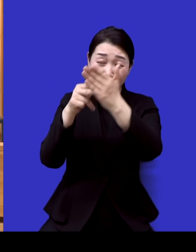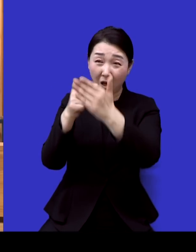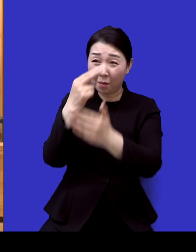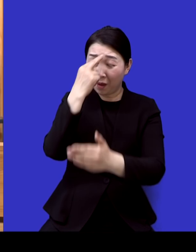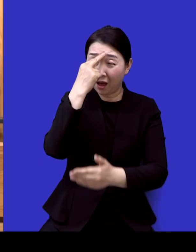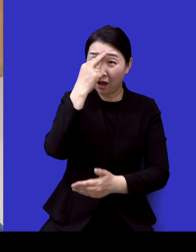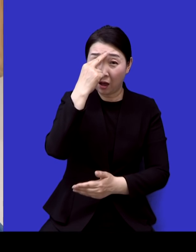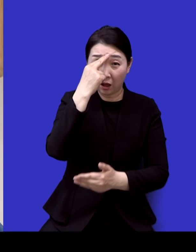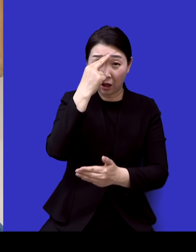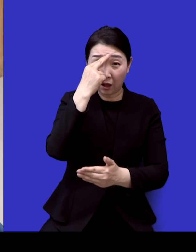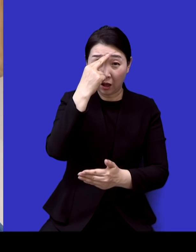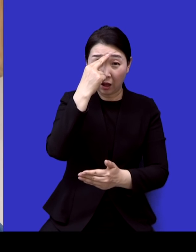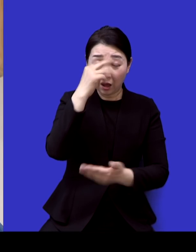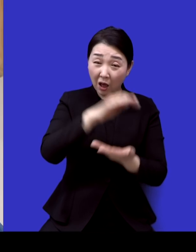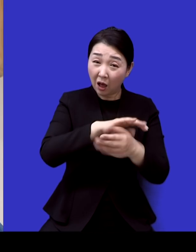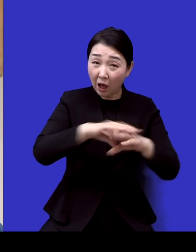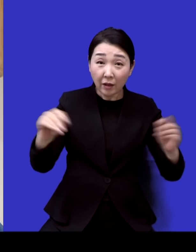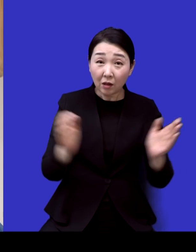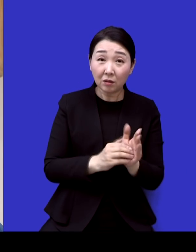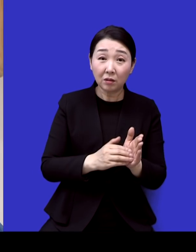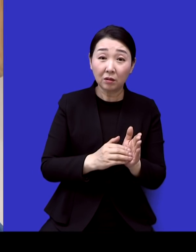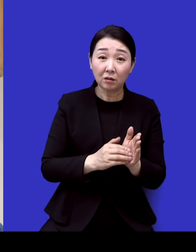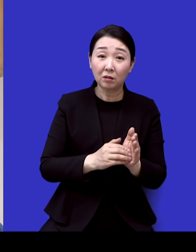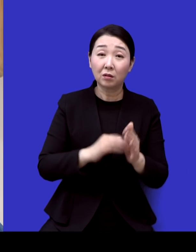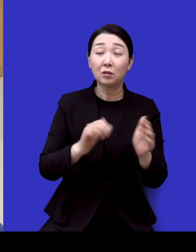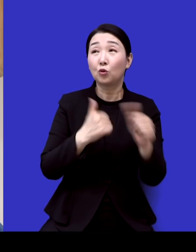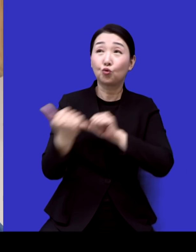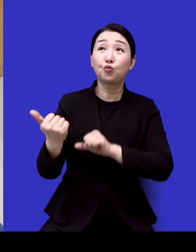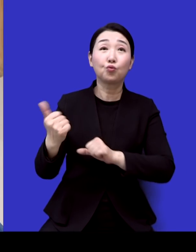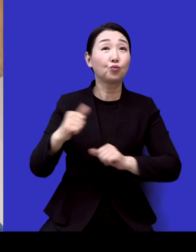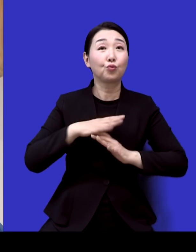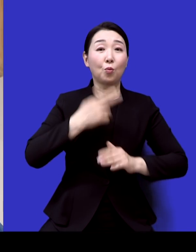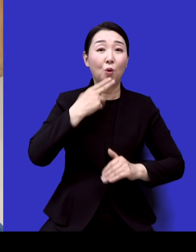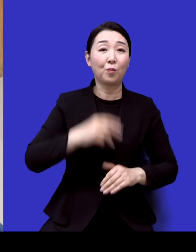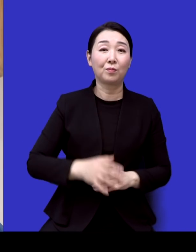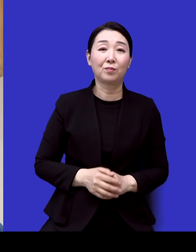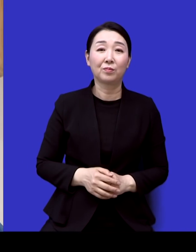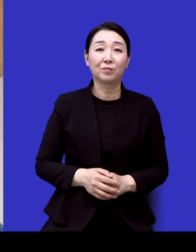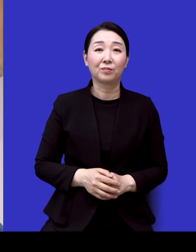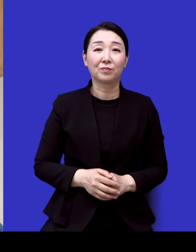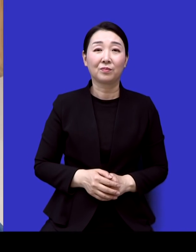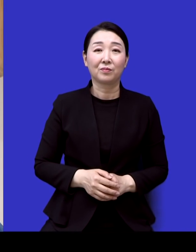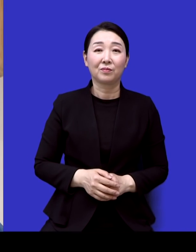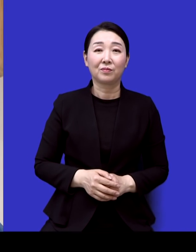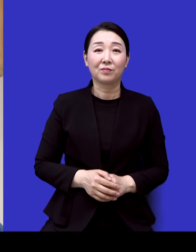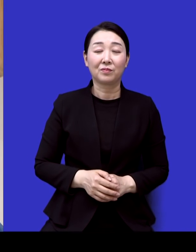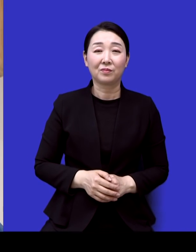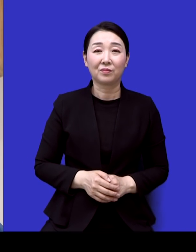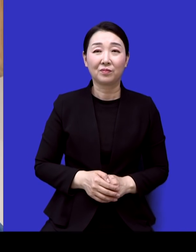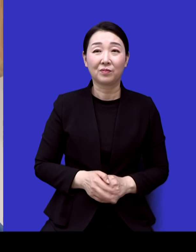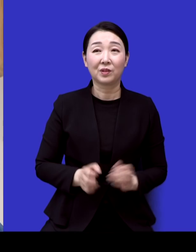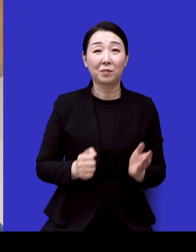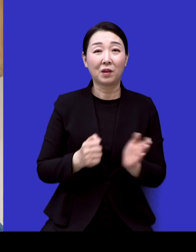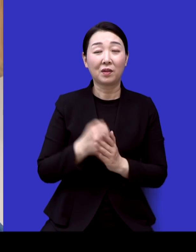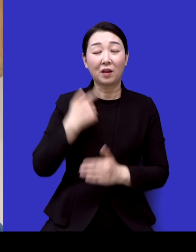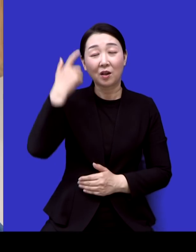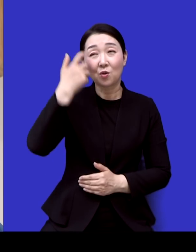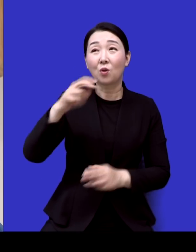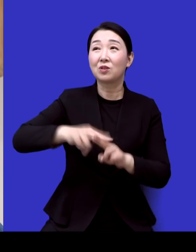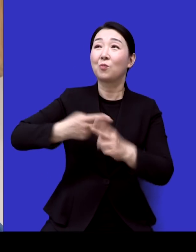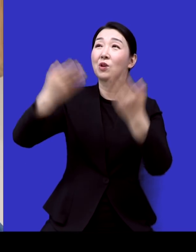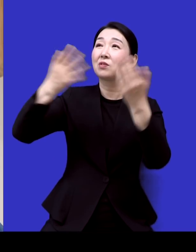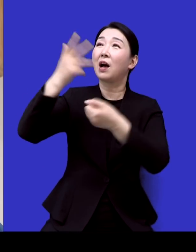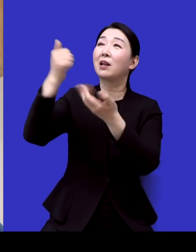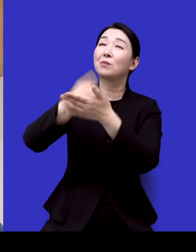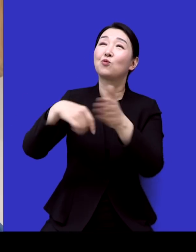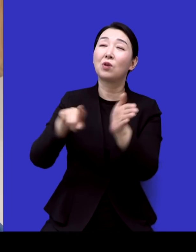변화가 생겼겠네요. 네, 이제 일단 죽어도 두렵지 않잖아요. 예, 예. 그러니까 내게 이 영원을 선물해 주신 하나님을